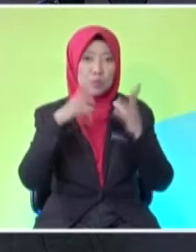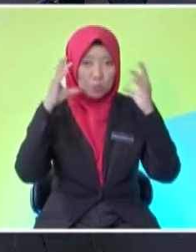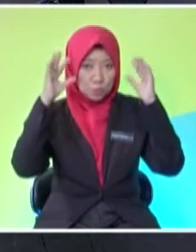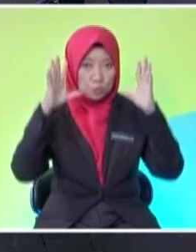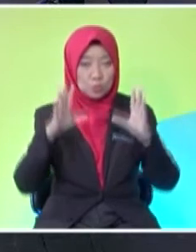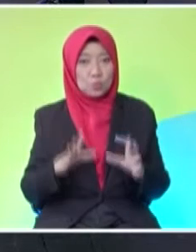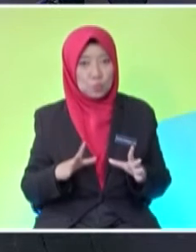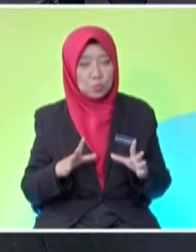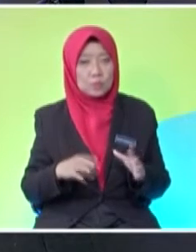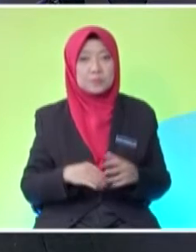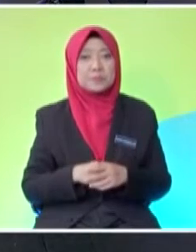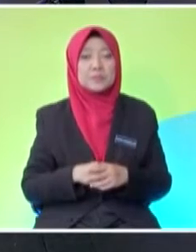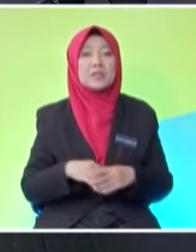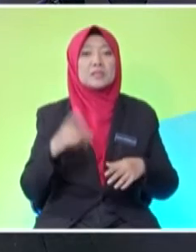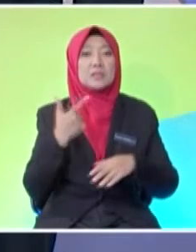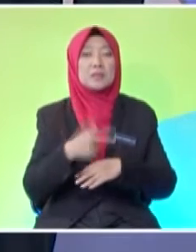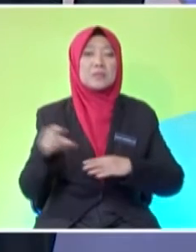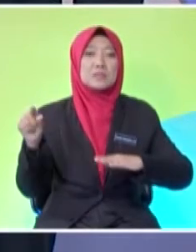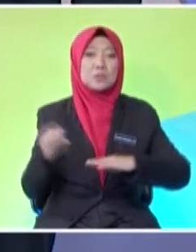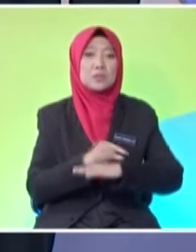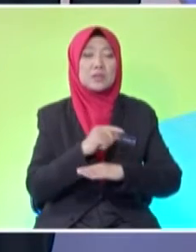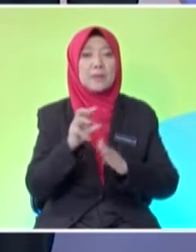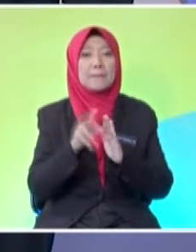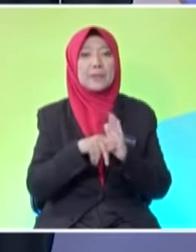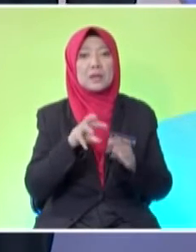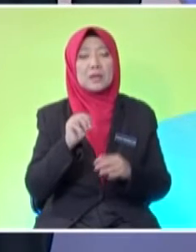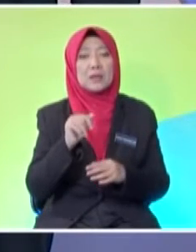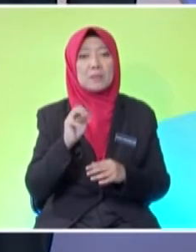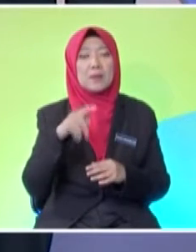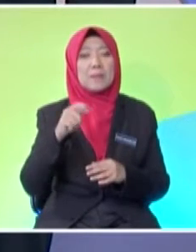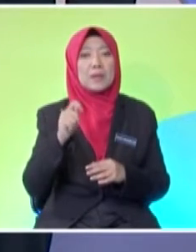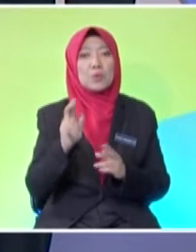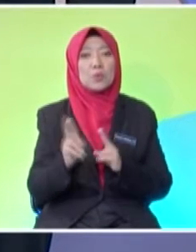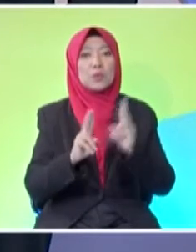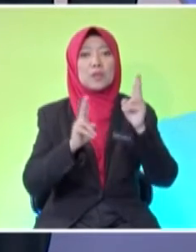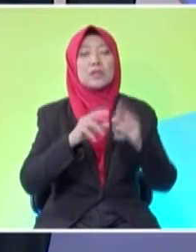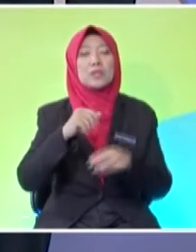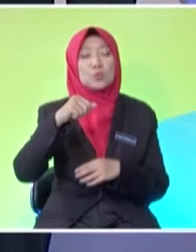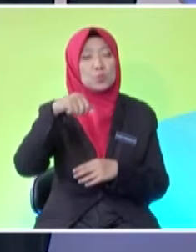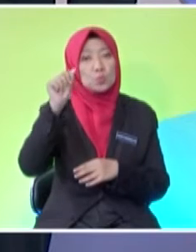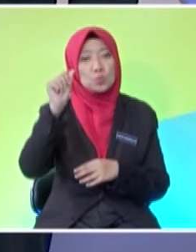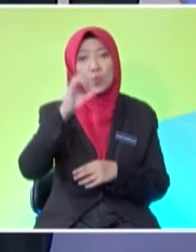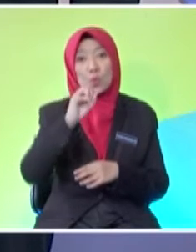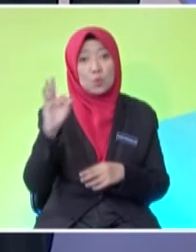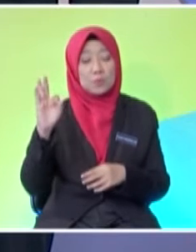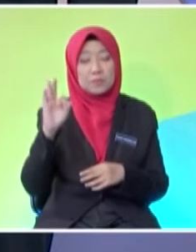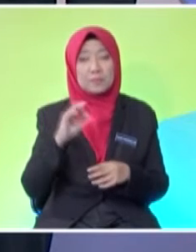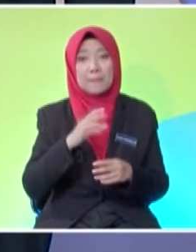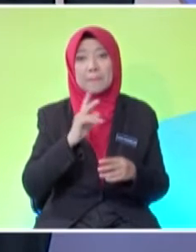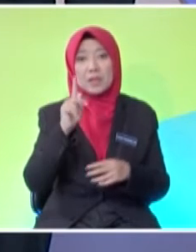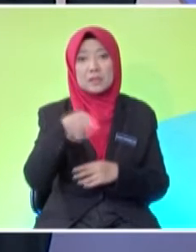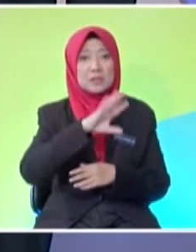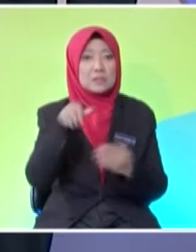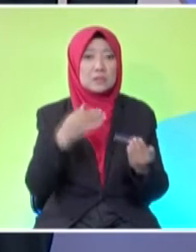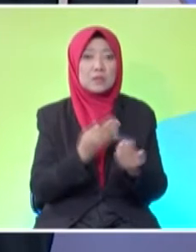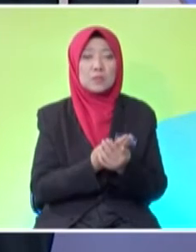bertugas. Manakala selepas menggunakan pemampak udara, pastikan tutup suis. Kemudian kita pastikan semua komponen